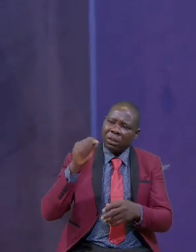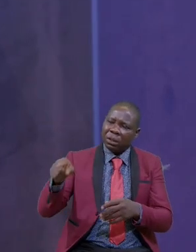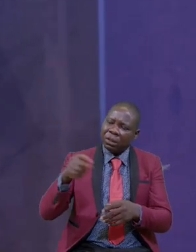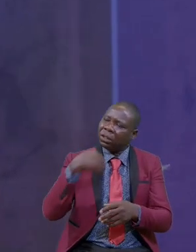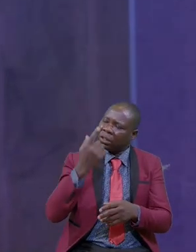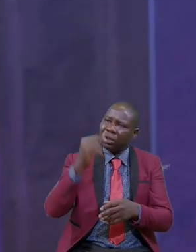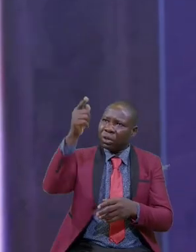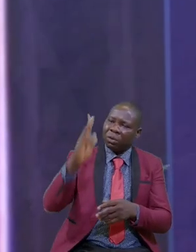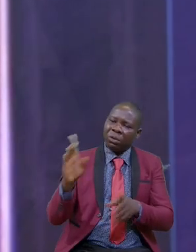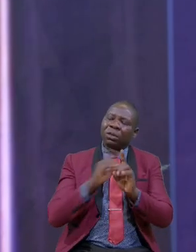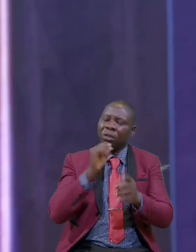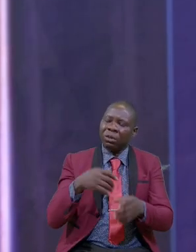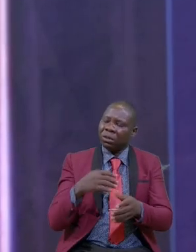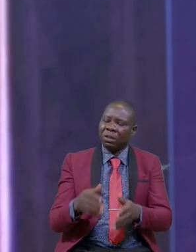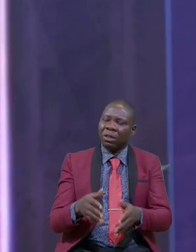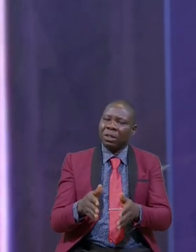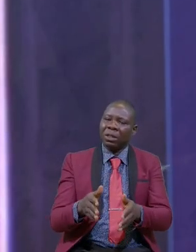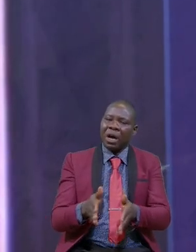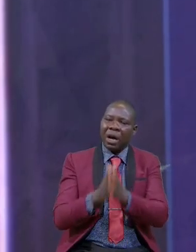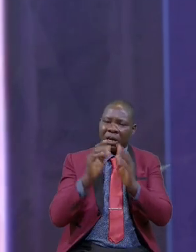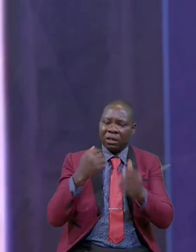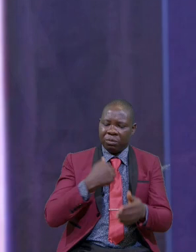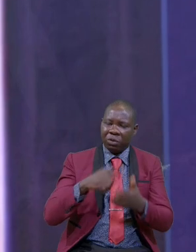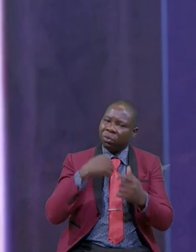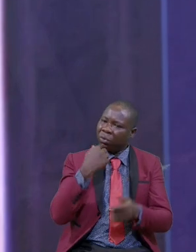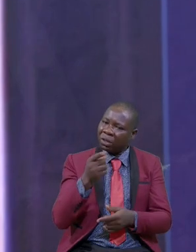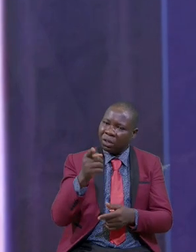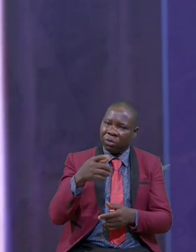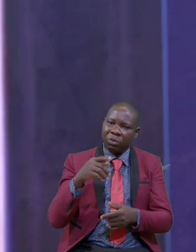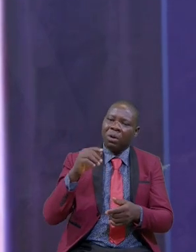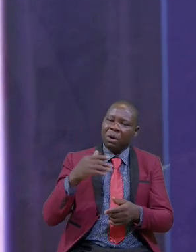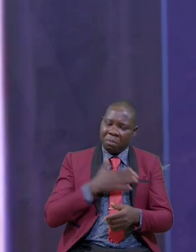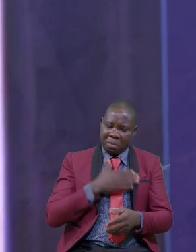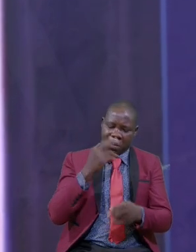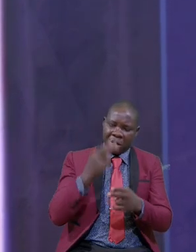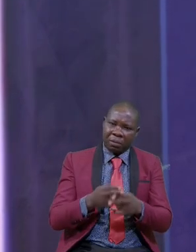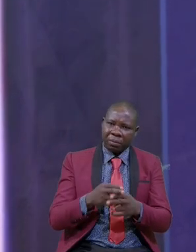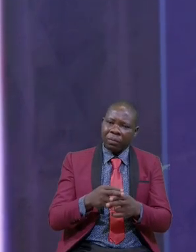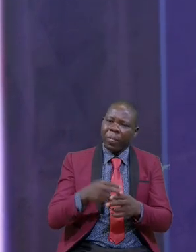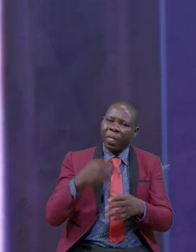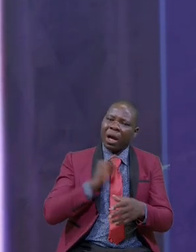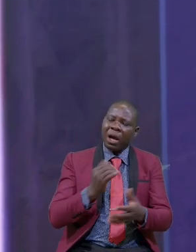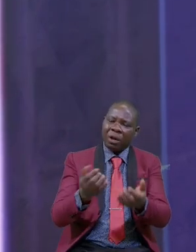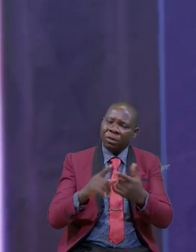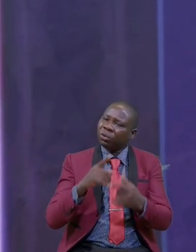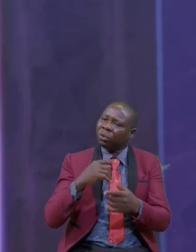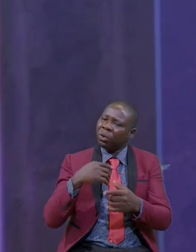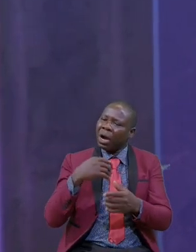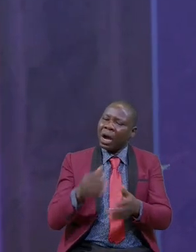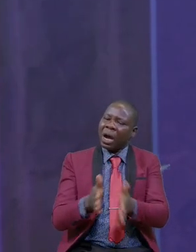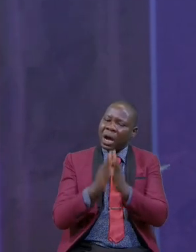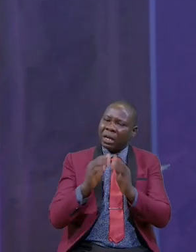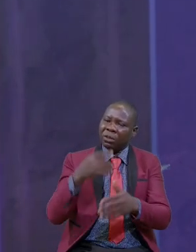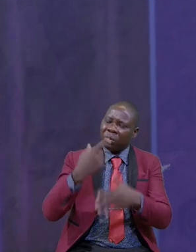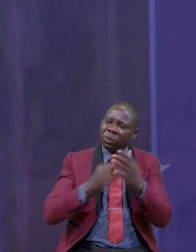quel experience? Est ton I wanted chrétienne. To find out vérifier. What her standing was in Christ. Ce, to give quelle me était a message sa position like that. He said, God did not send me Dieu